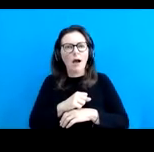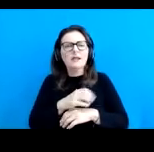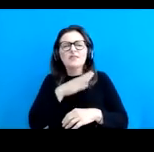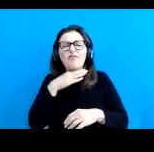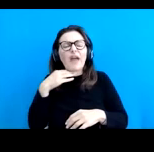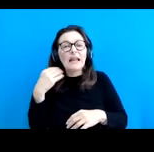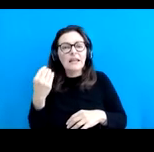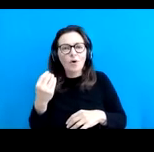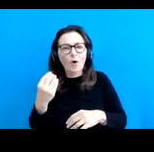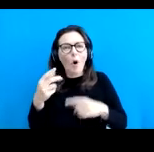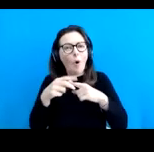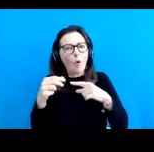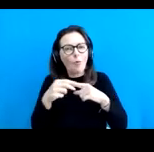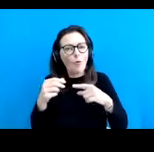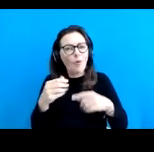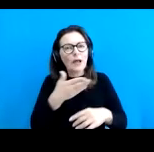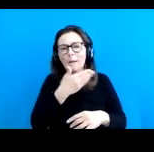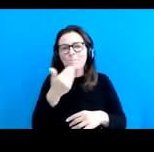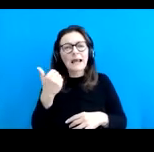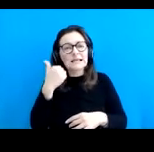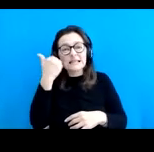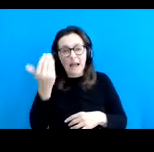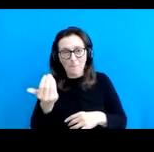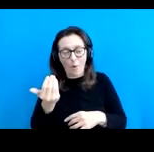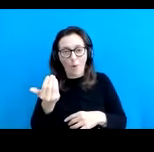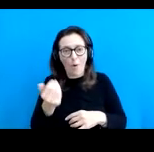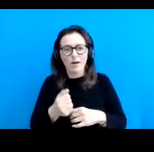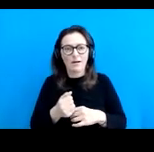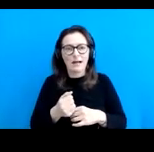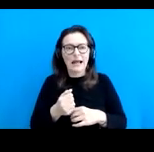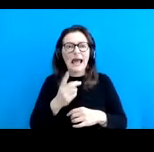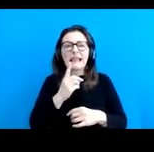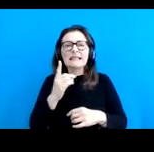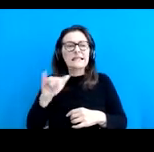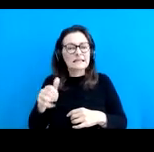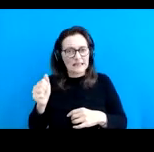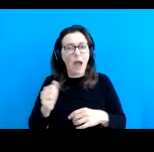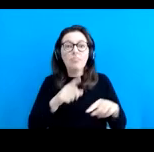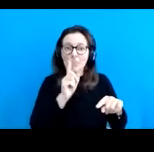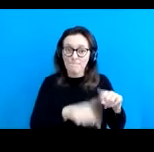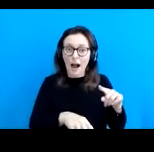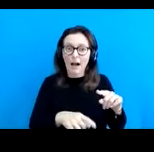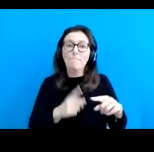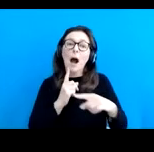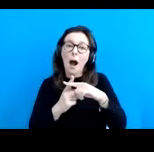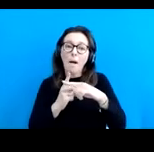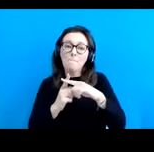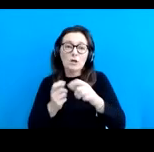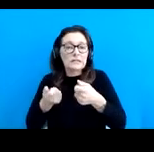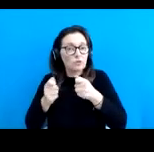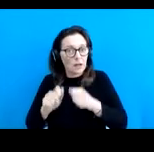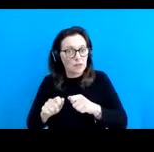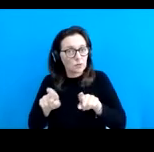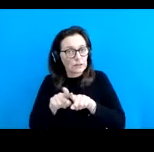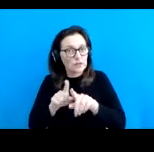veliko humorja in brez sramu. Disleksija je napaka in vrlina hkrati. Oboje